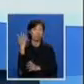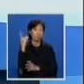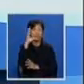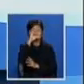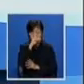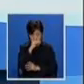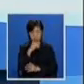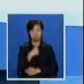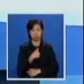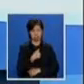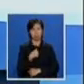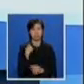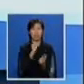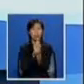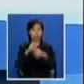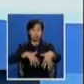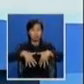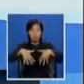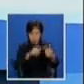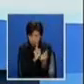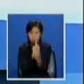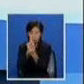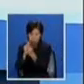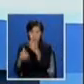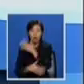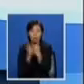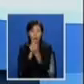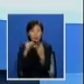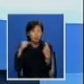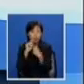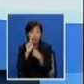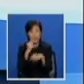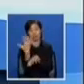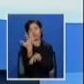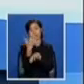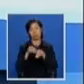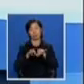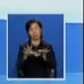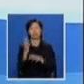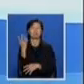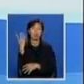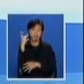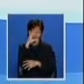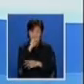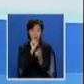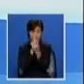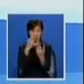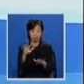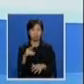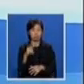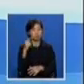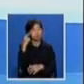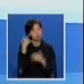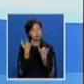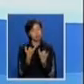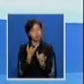มก็ได้มีโอกาสพบปะกับพี่น้องประชาชนผ่านโทรทัศน์รวมการเฉพาะกิจไปแล้วนะครับเพราะฉะนั้นก็คงจะไม่ย้ำ